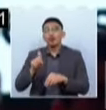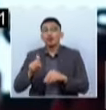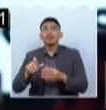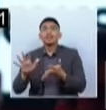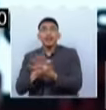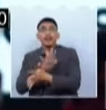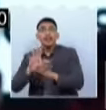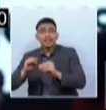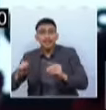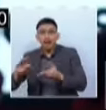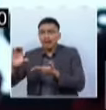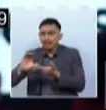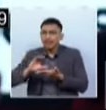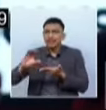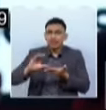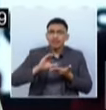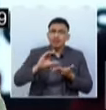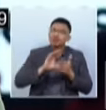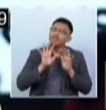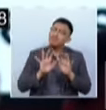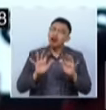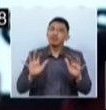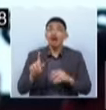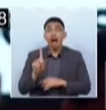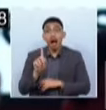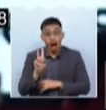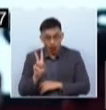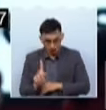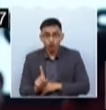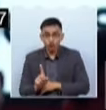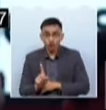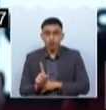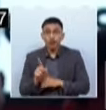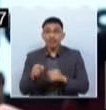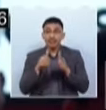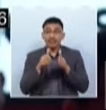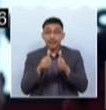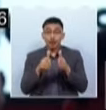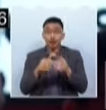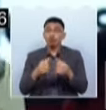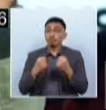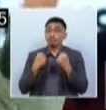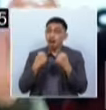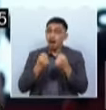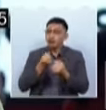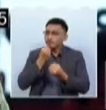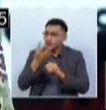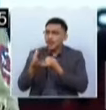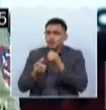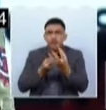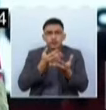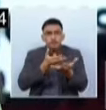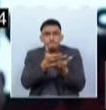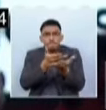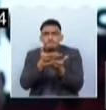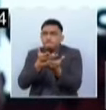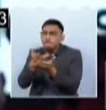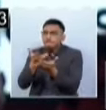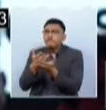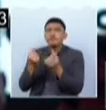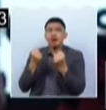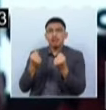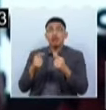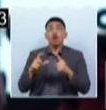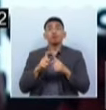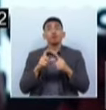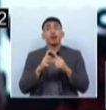Bagaimana responnya bagaimana juga kalau perlu melakukan serangan balik Nah tadi mengenai ee Laut Cina Selatan Jadi sekarang